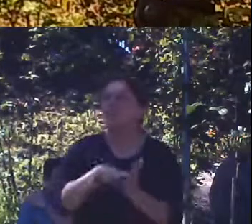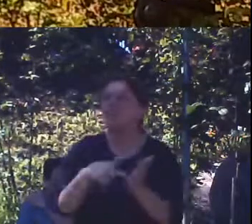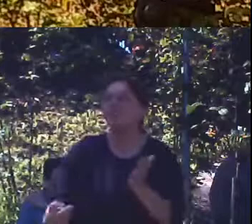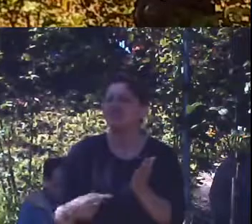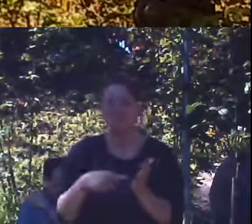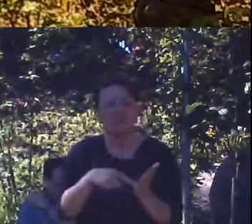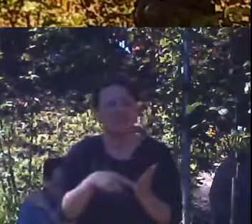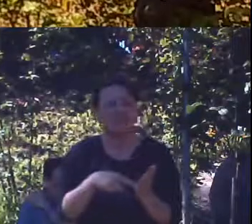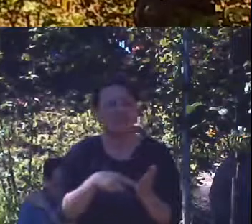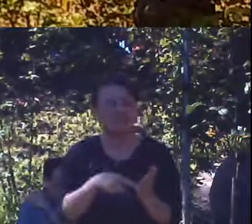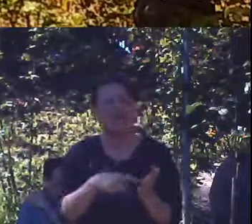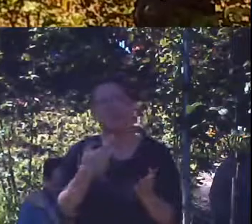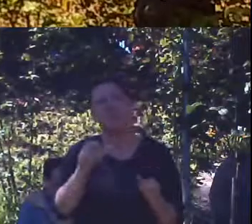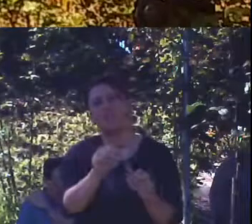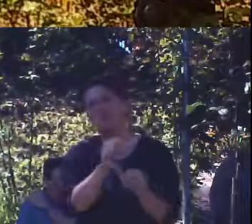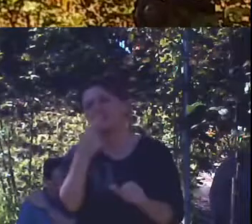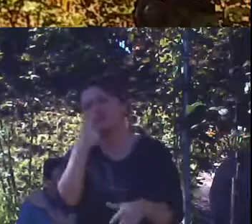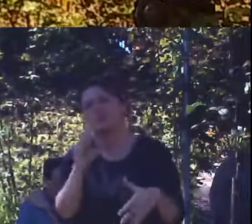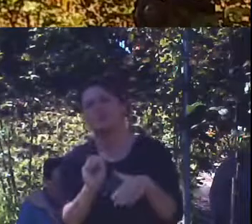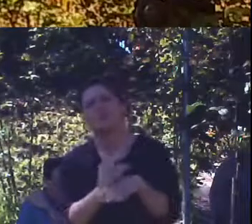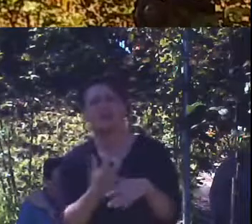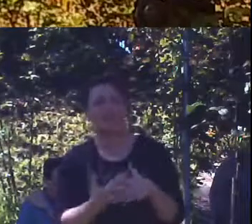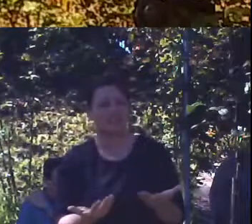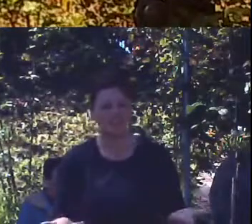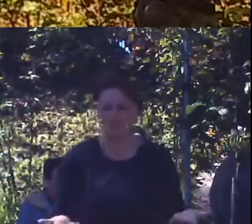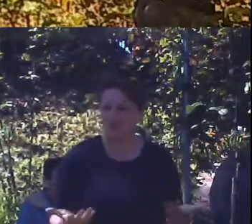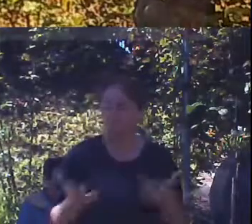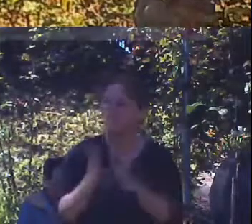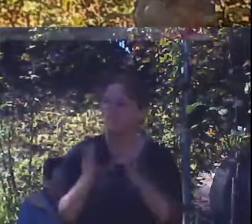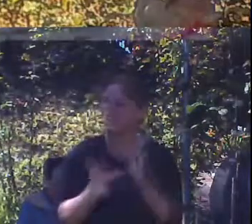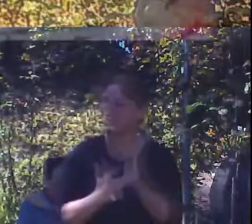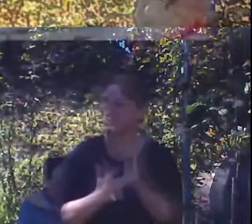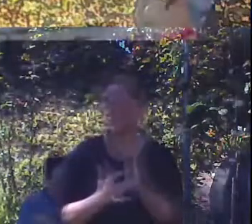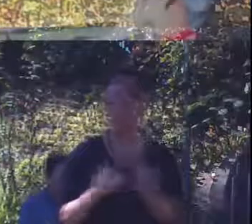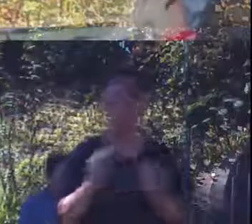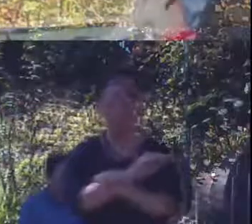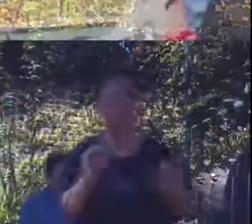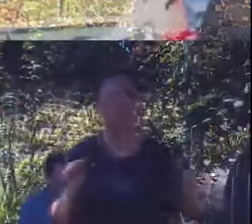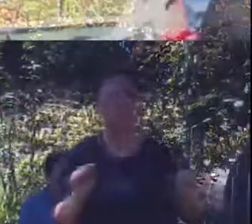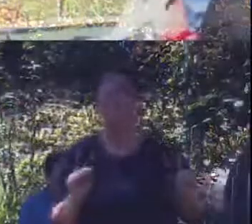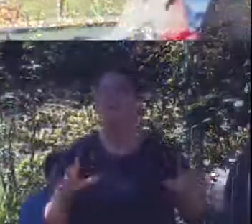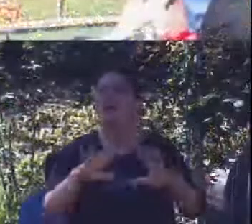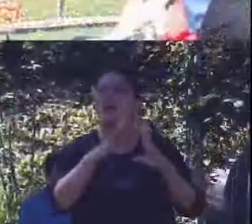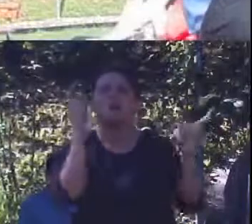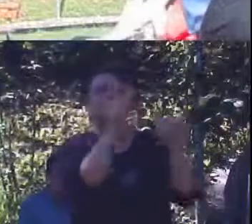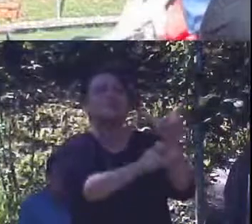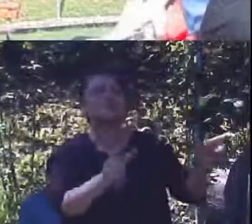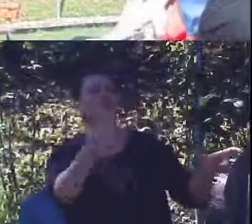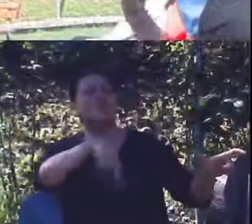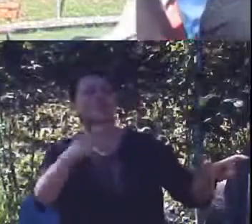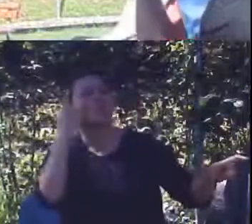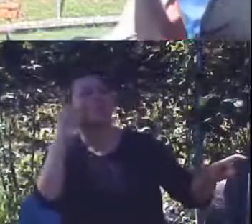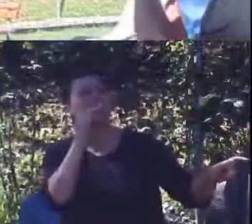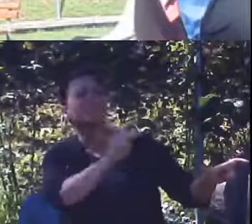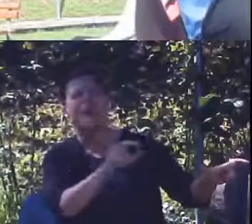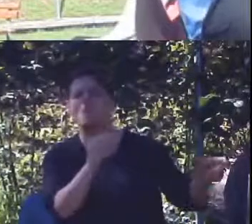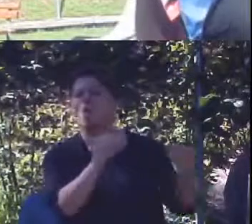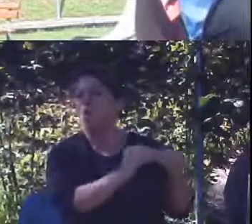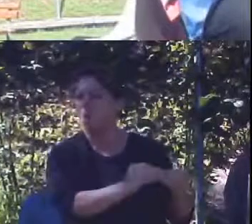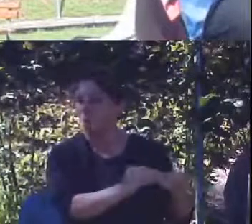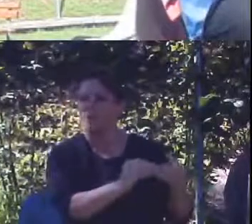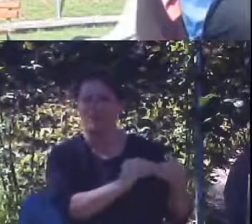vangelo la provocazione che ci lancia e quale sguardo abbiamo su questo mondo su questo